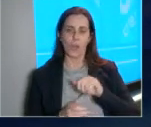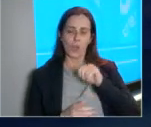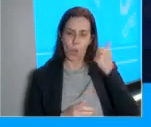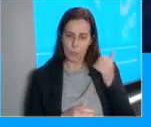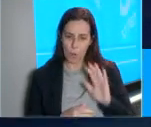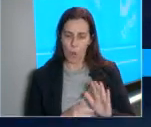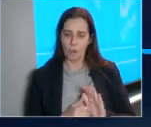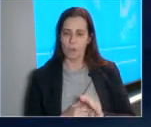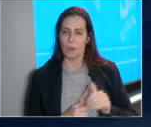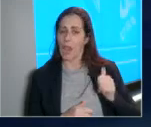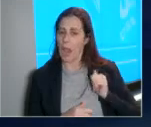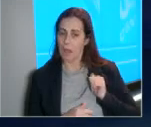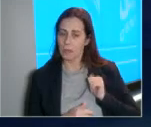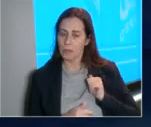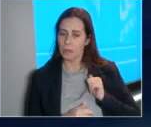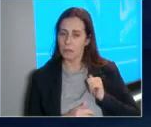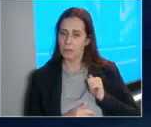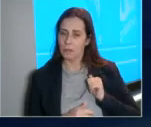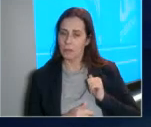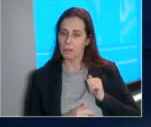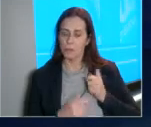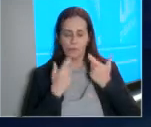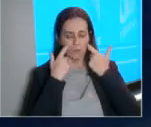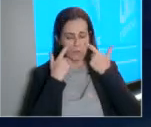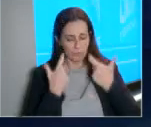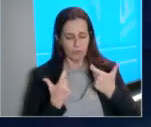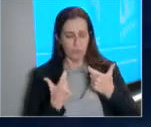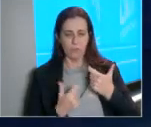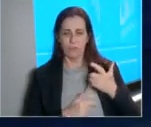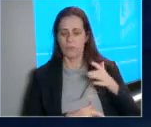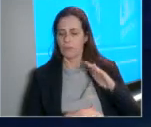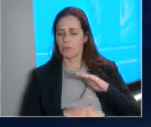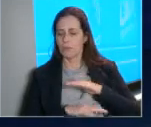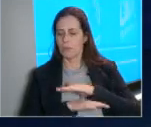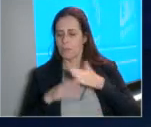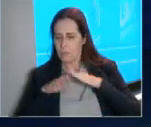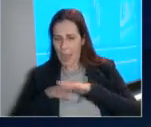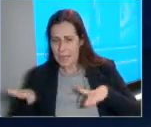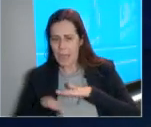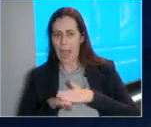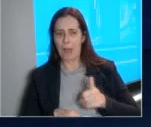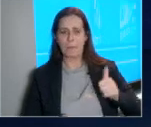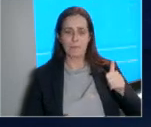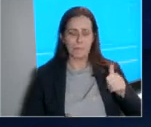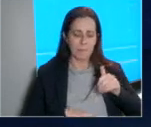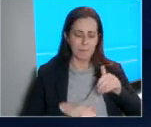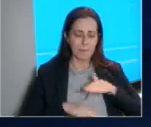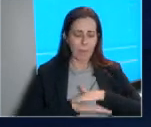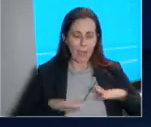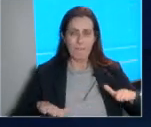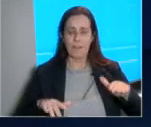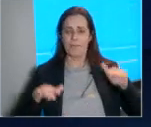כל, חיילי צהל עומדים על משמר ארצנו, ביבשה, באוויר ובים. אולנו מחזקים אותם